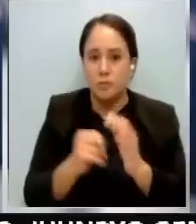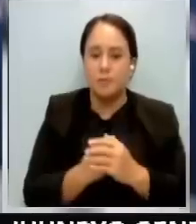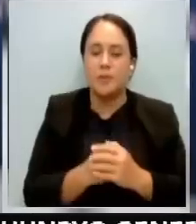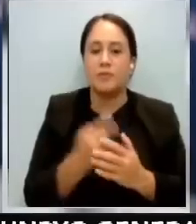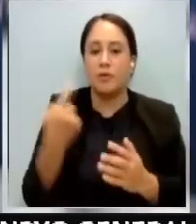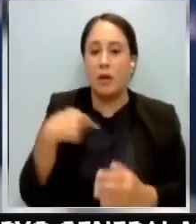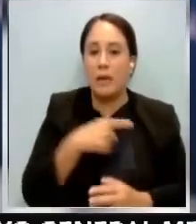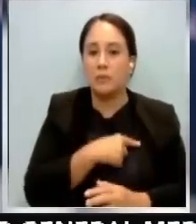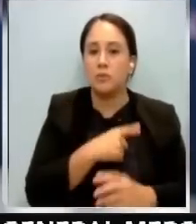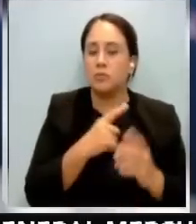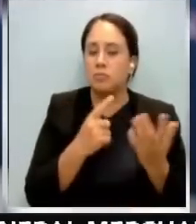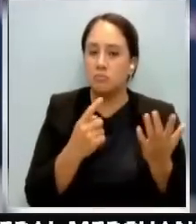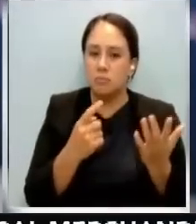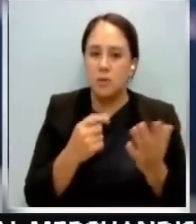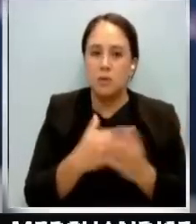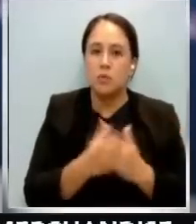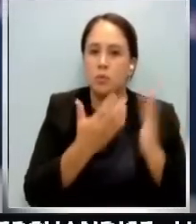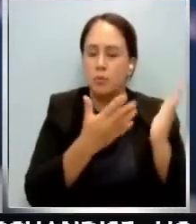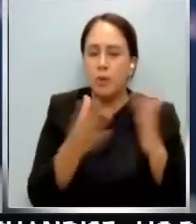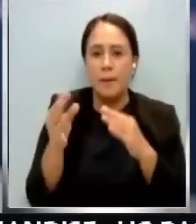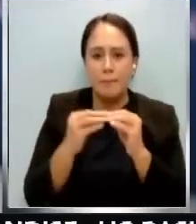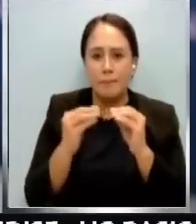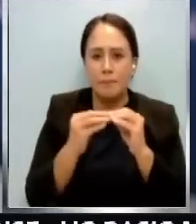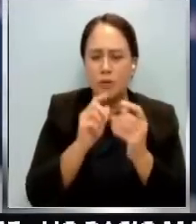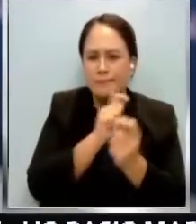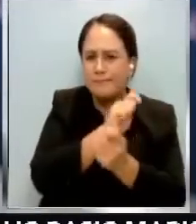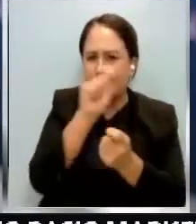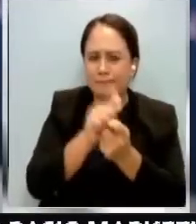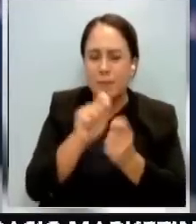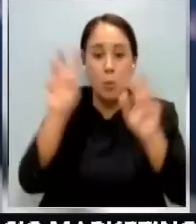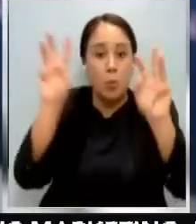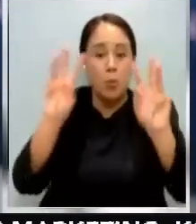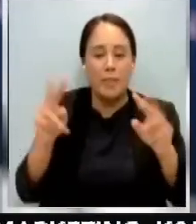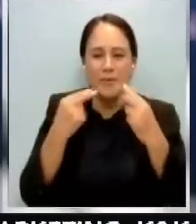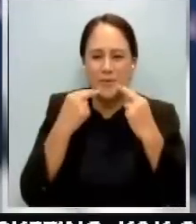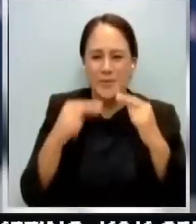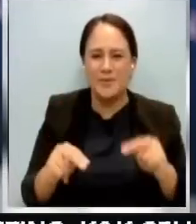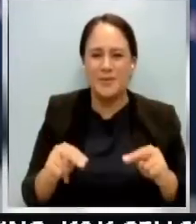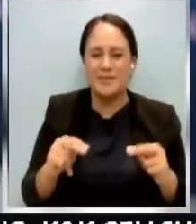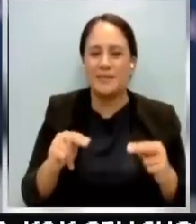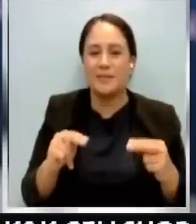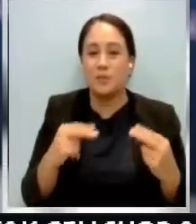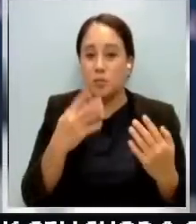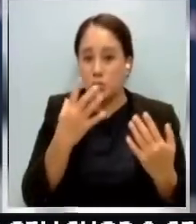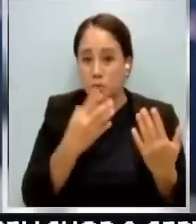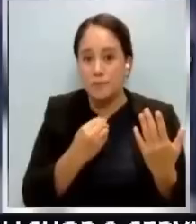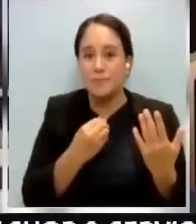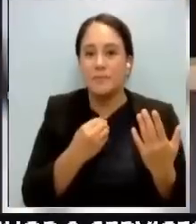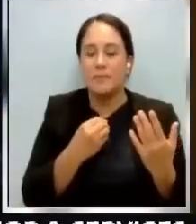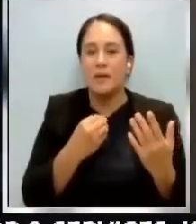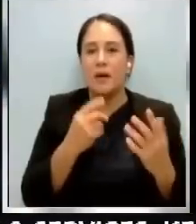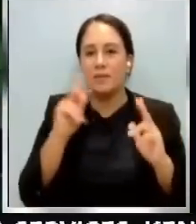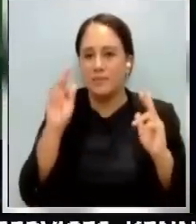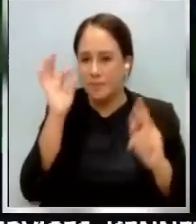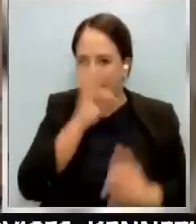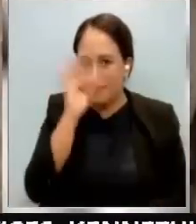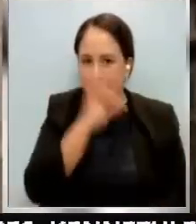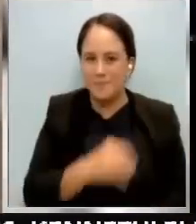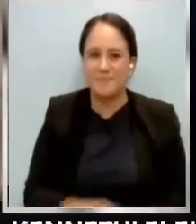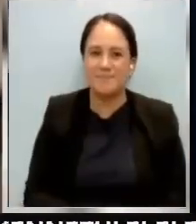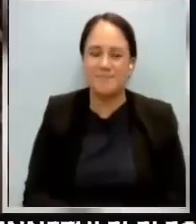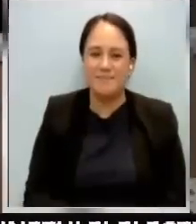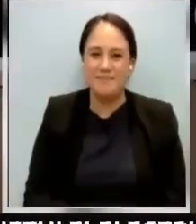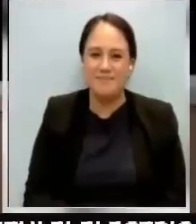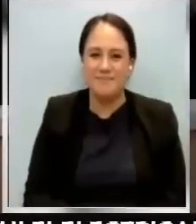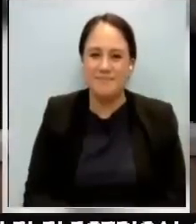to bring more accurate weather news to all our kababayans.